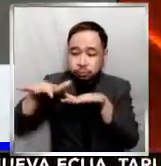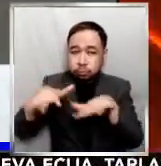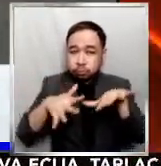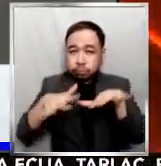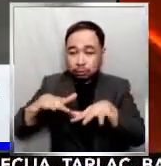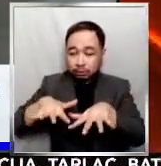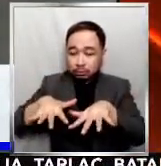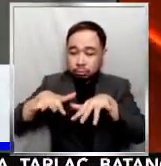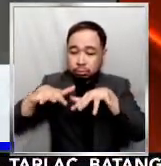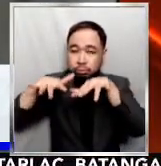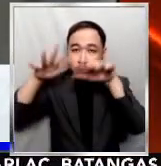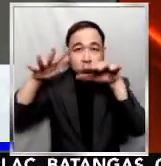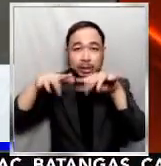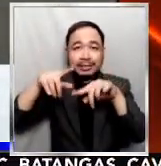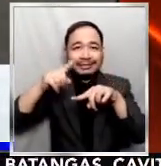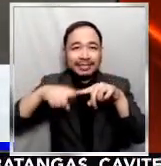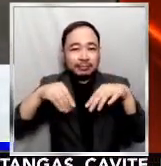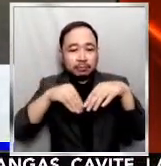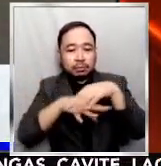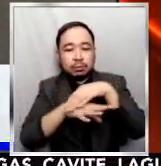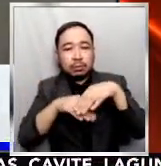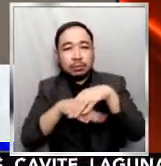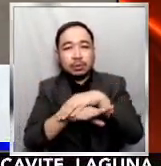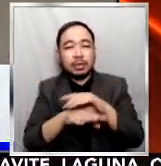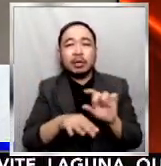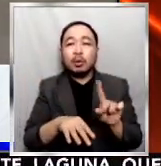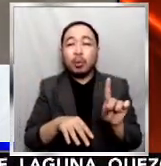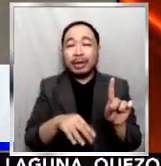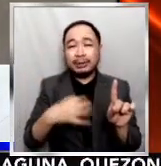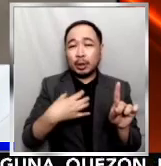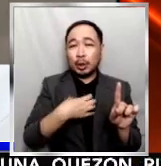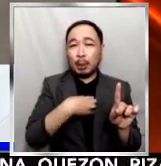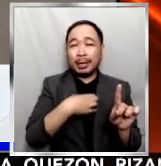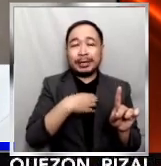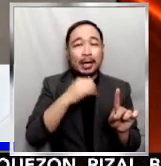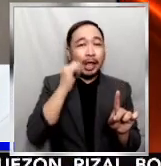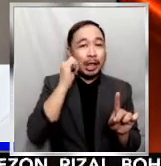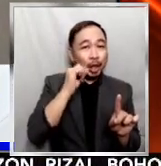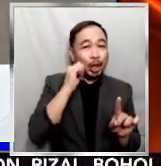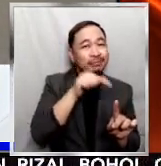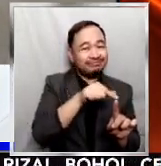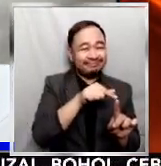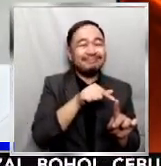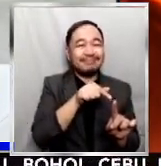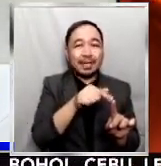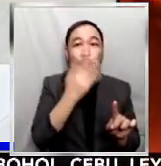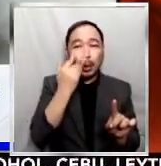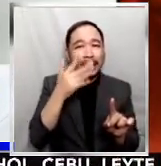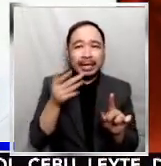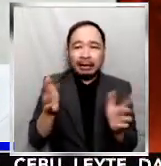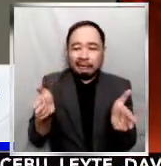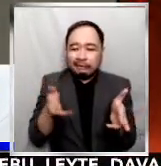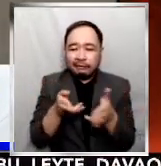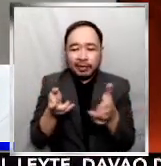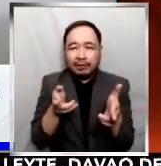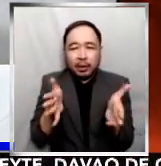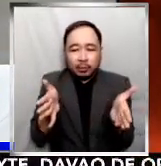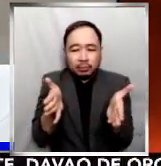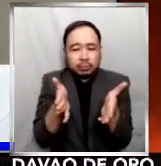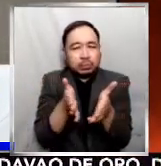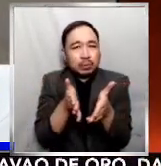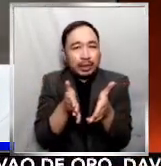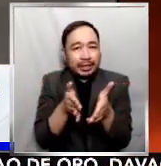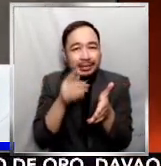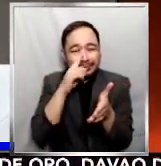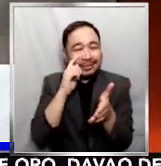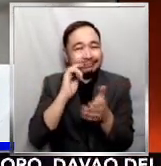ilalim. Reklamo ni Ana Jane Anaclote. Kumipot daw ang creek dahil sa inilagay na riprap. Ito ang dahilan kung bakit siya nag-post sa